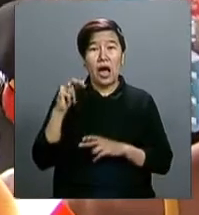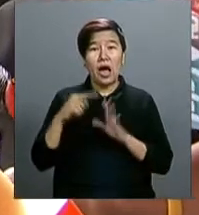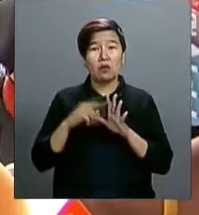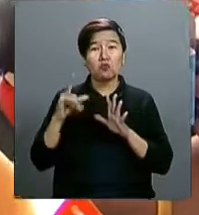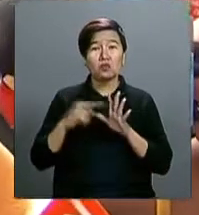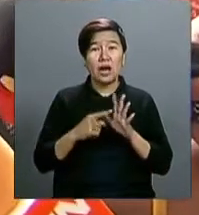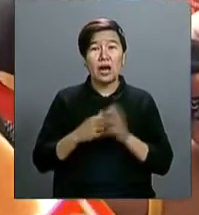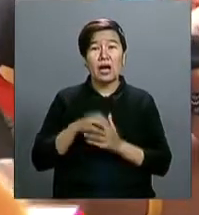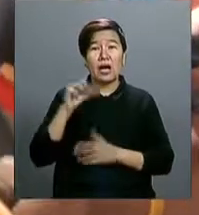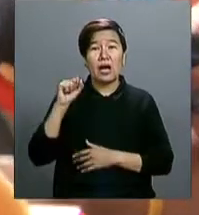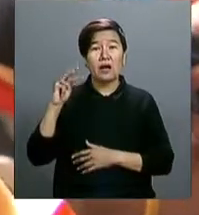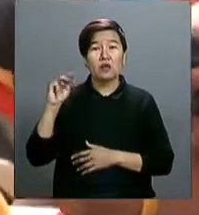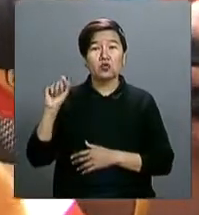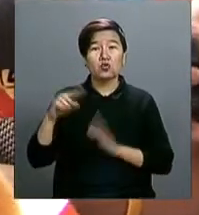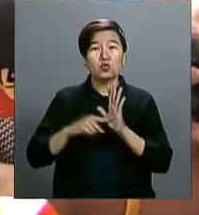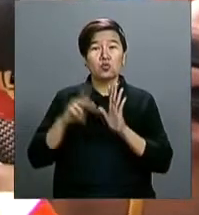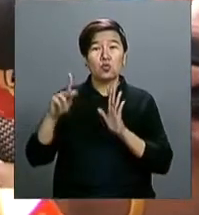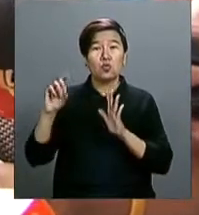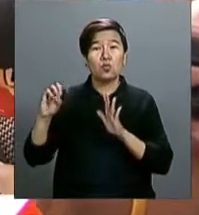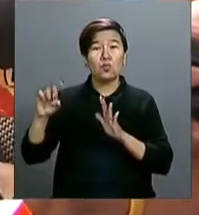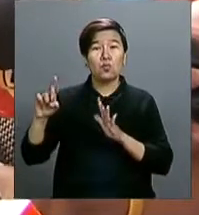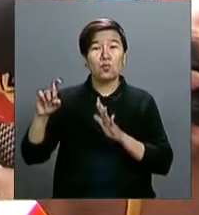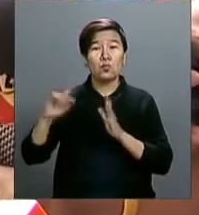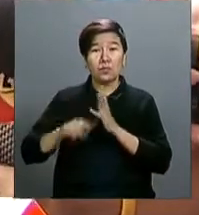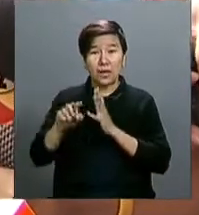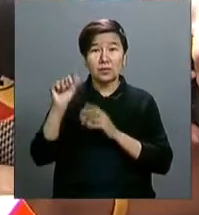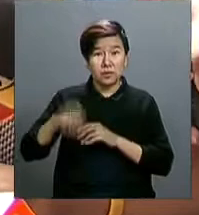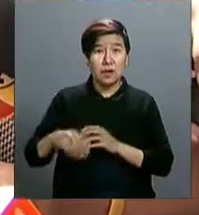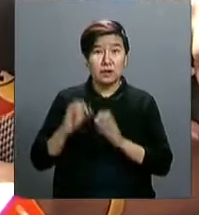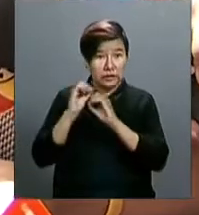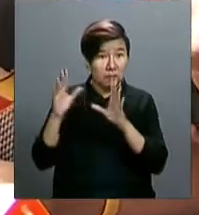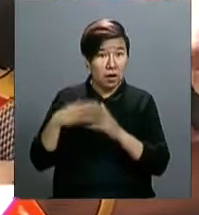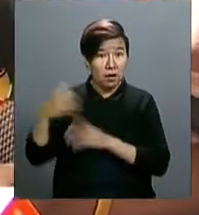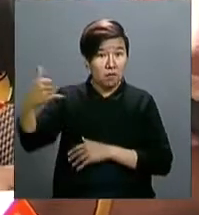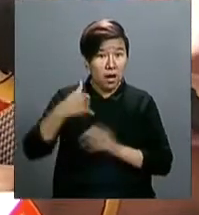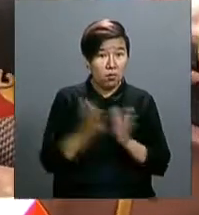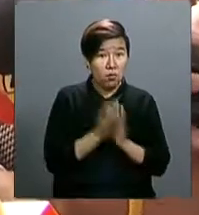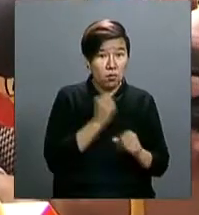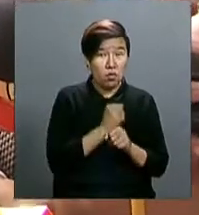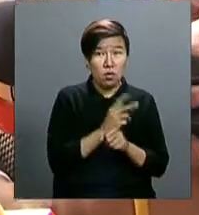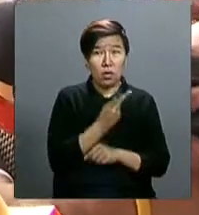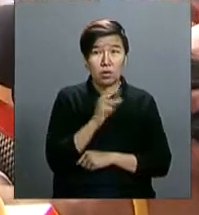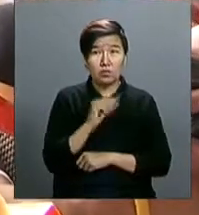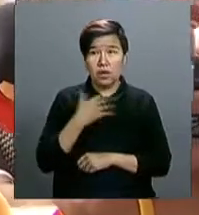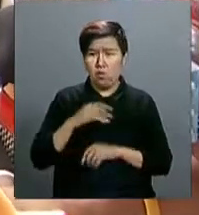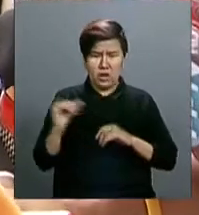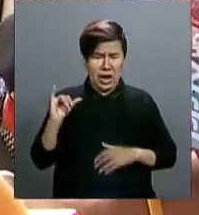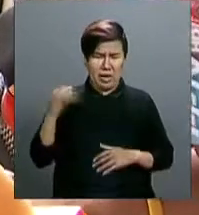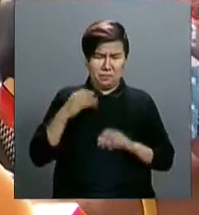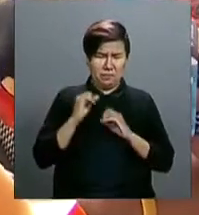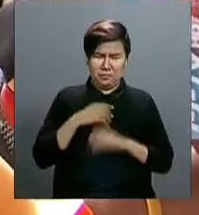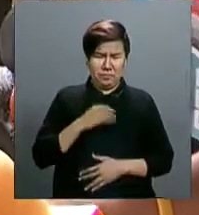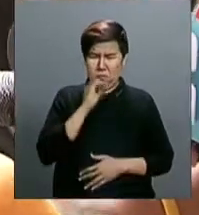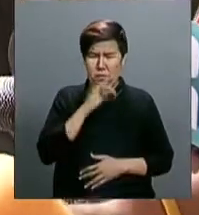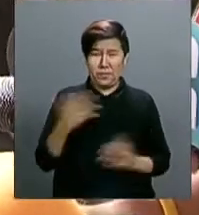ของคุณสมศักดิ์เทพสุทินเนี่ยยังไม่ชัดเจนใช่ไหมคะหรือว่าชัดเจนแล้วว่าจะมา ชัดเจนยังไง มาร่วมงานกับคสช. โอ้ยัง ท ่ าน การ ค ุ ยช่วงปลายเดือนมิถุนายน